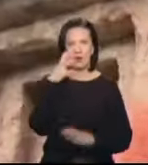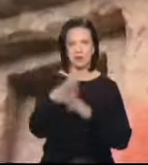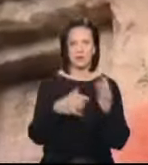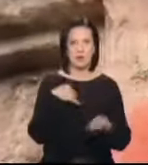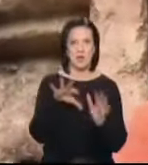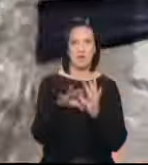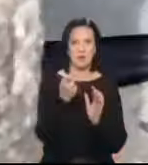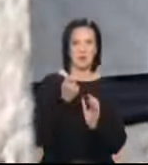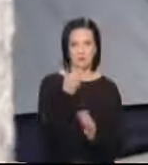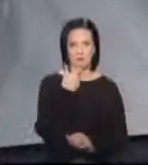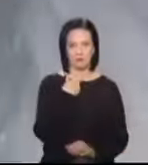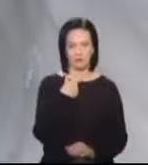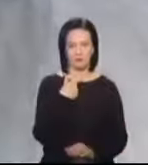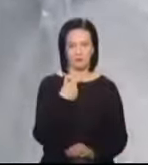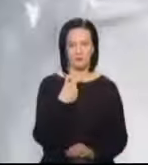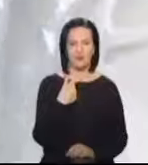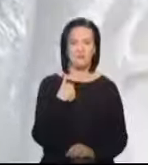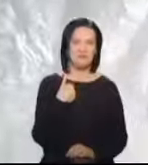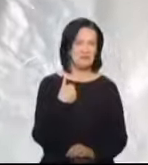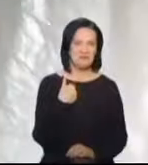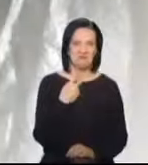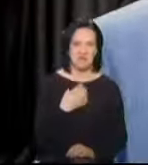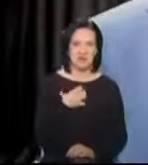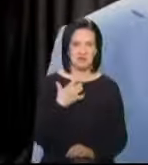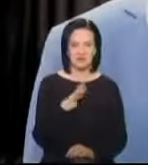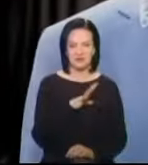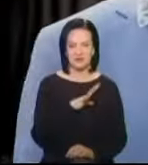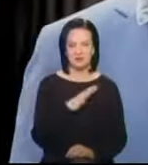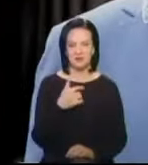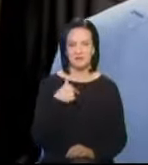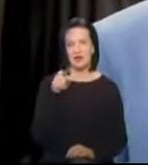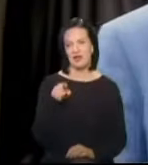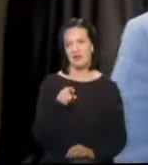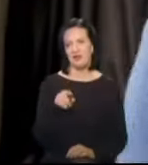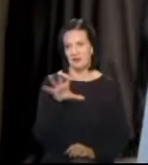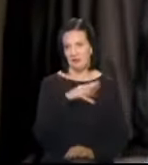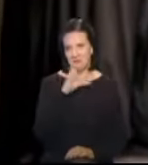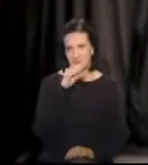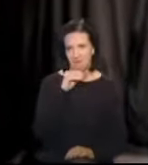трошечки скромнішу. Ні, зовсім не страшно. Ми там помістилися.